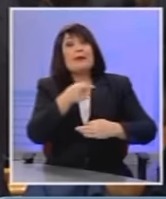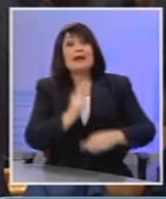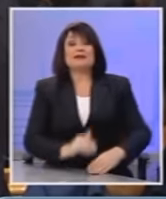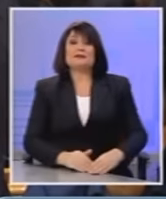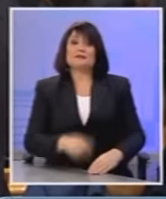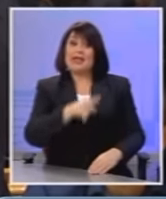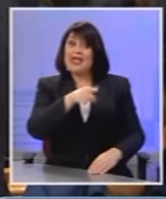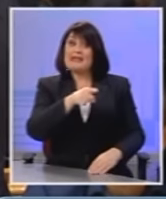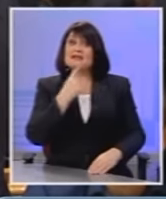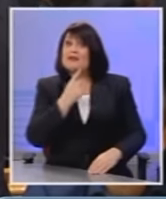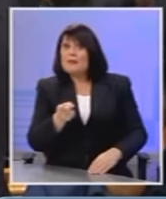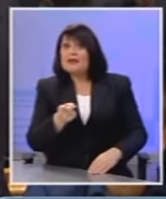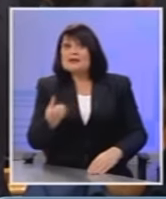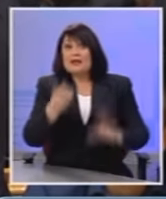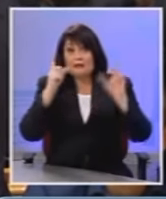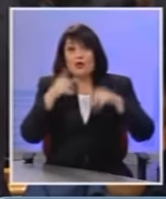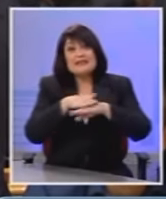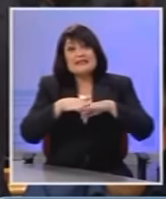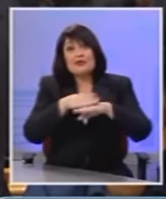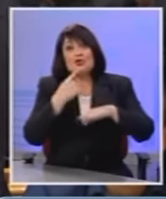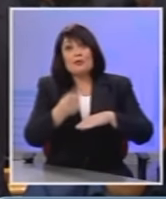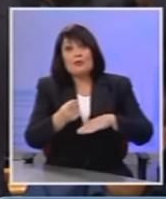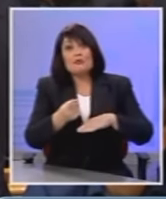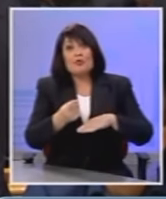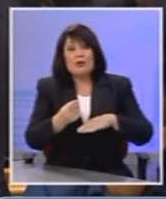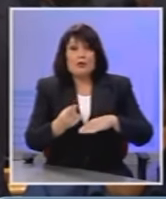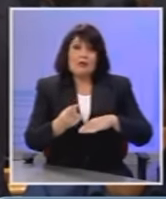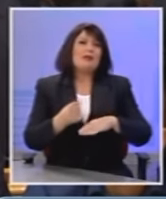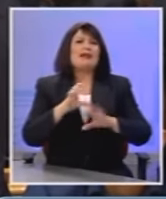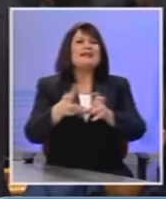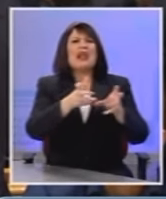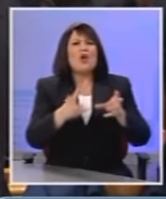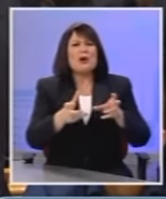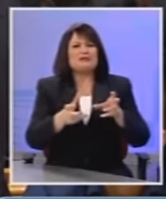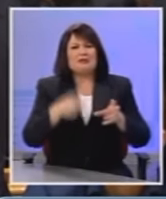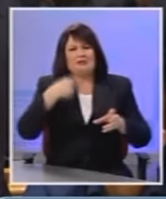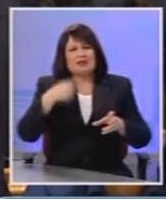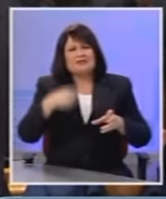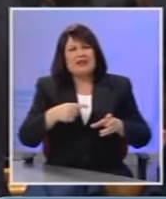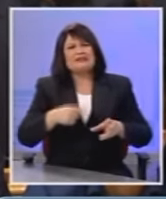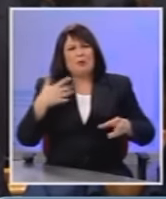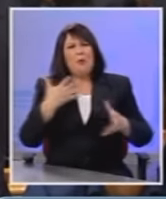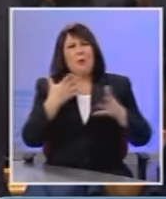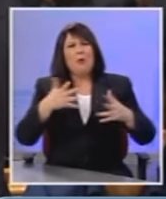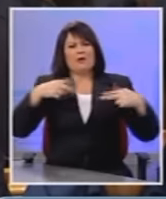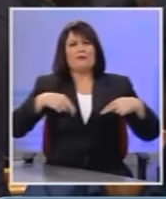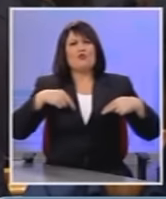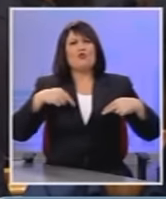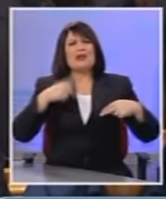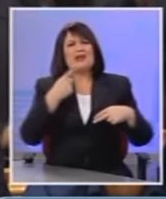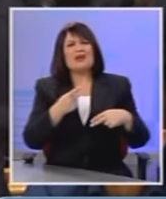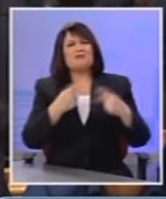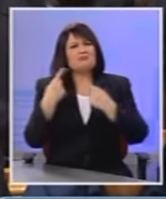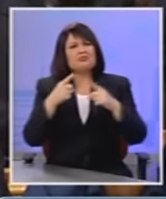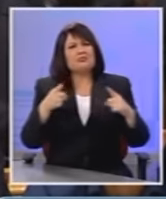Νέα Δημοκρατία συγγνώμη που μας λιντζάρατε μέσα από τα μέσα μαζικής ενημερώσεως με δηλώσεις υπουργών και